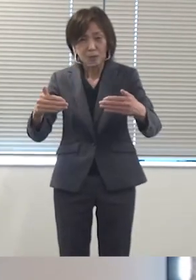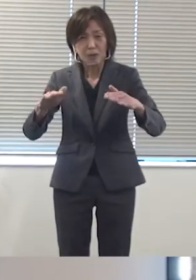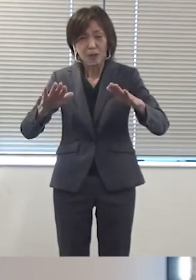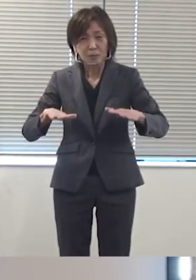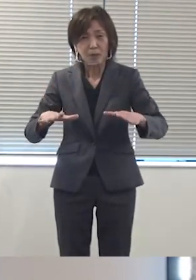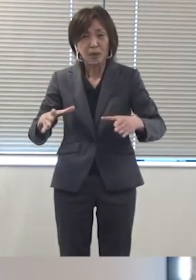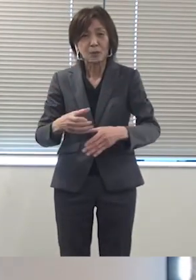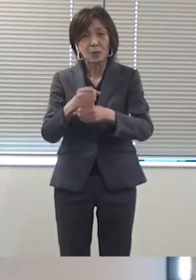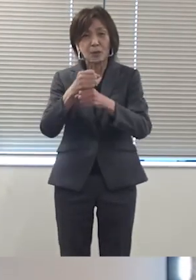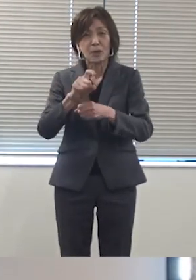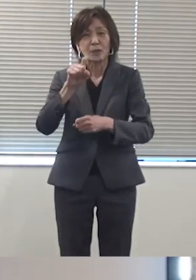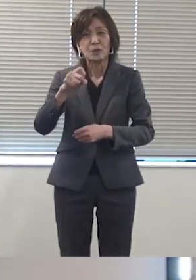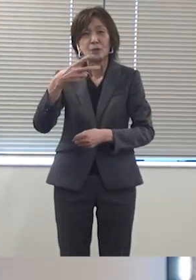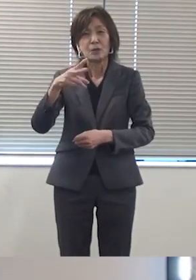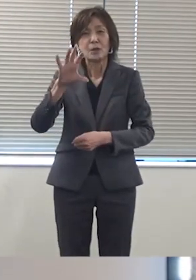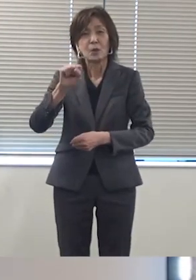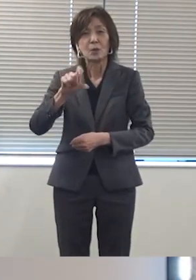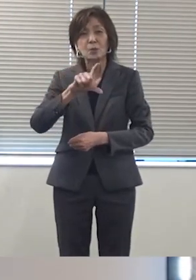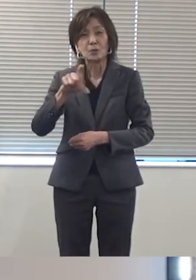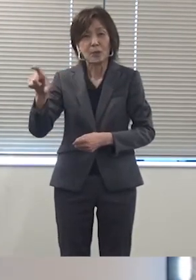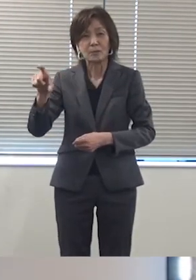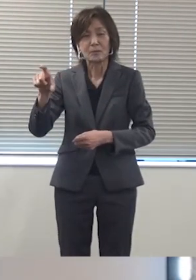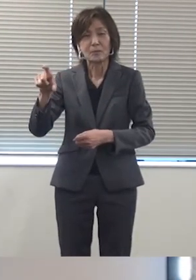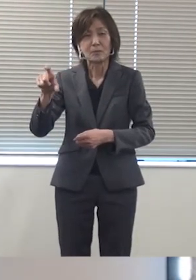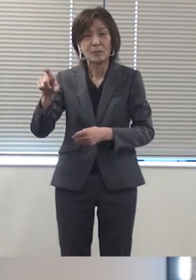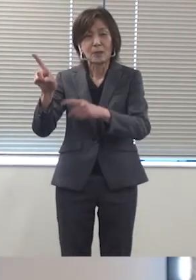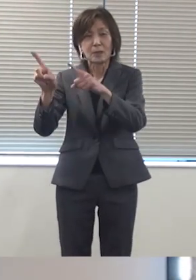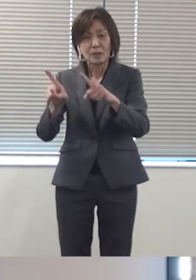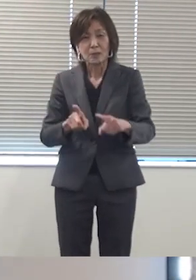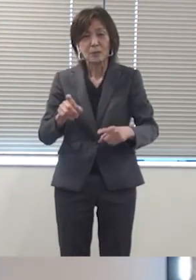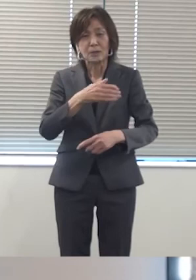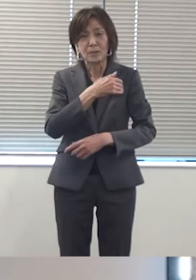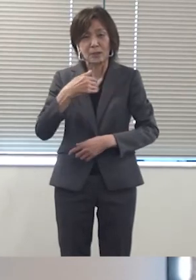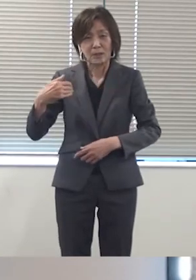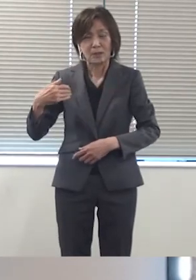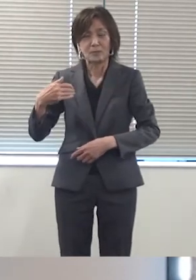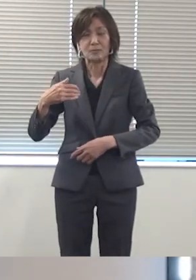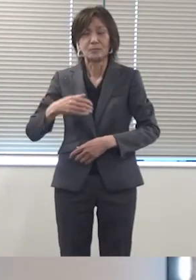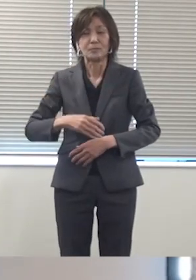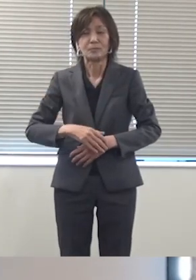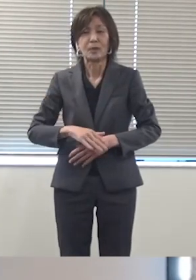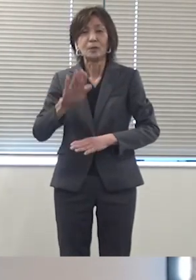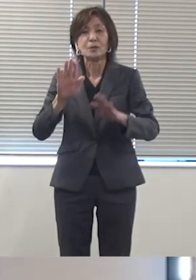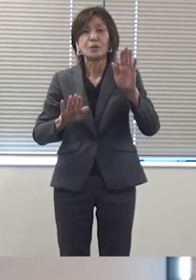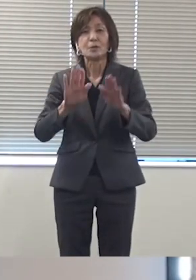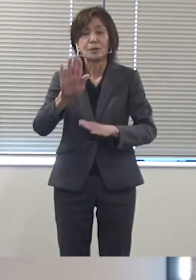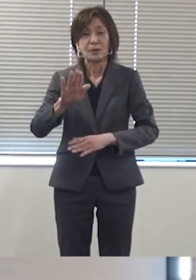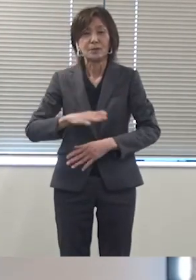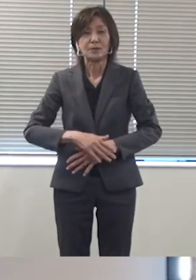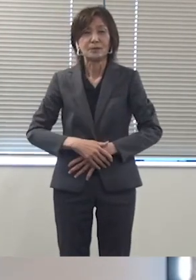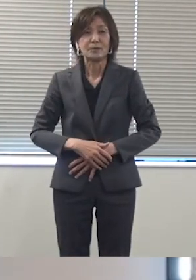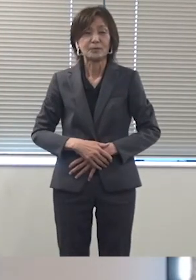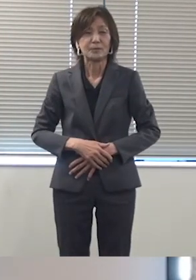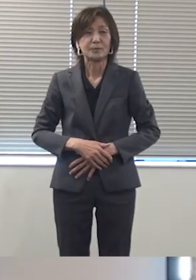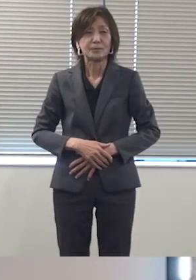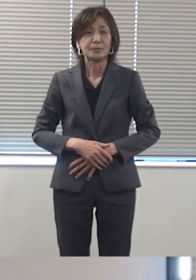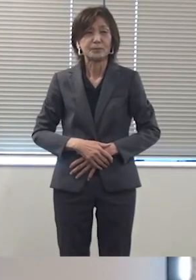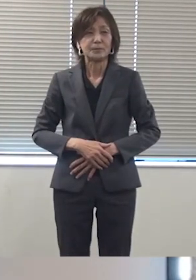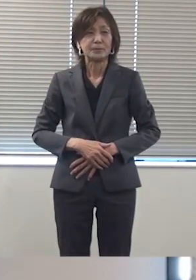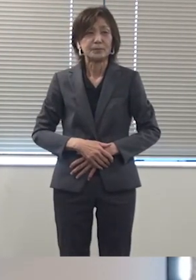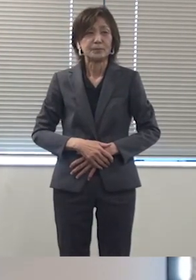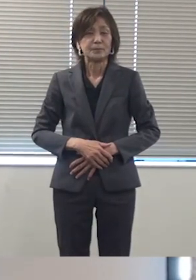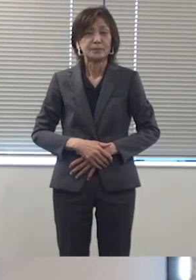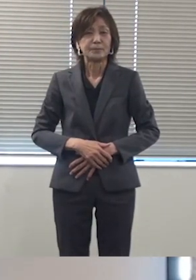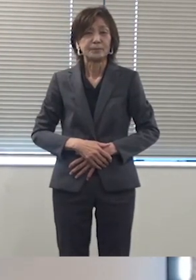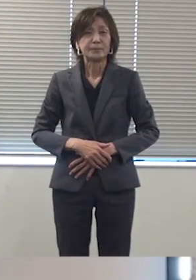ータルでは 次のこともし ゃべる次の5年間、当然今の厳しい財政状況でござい